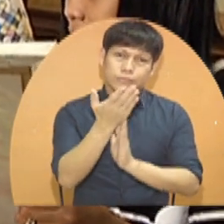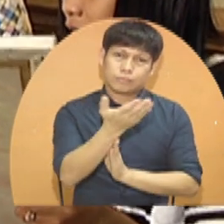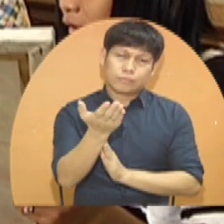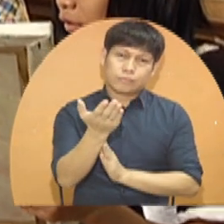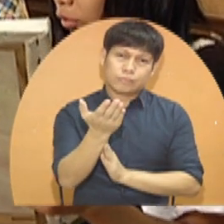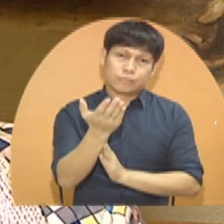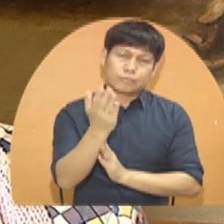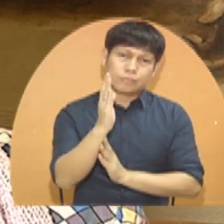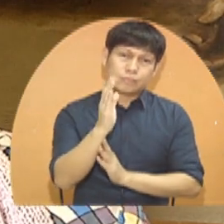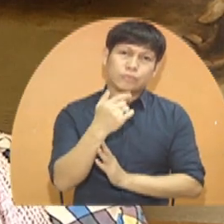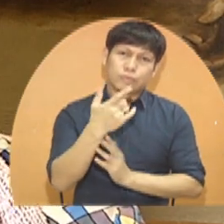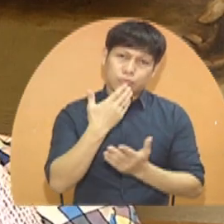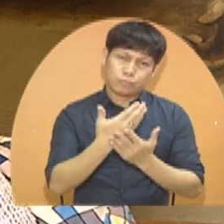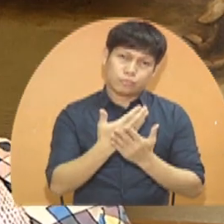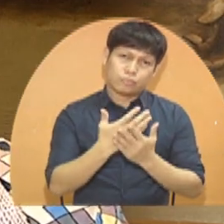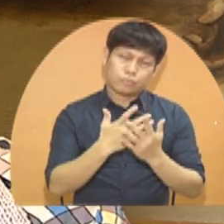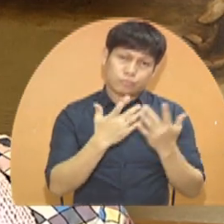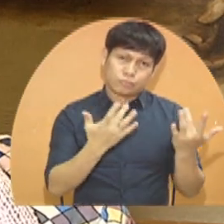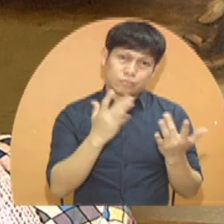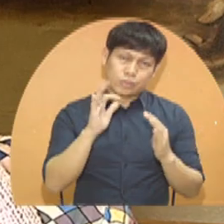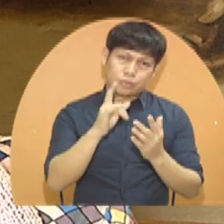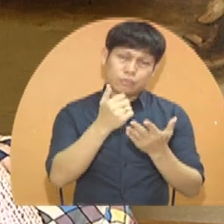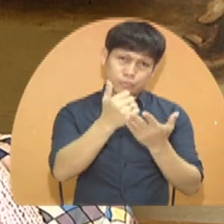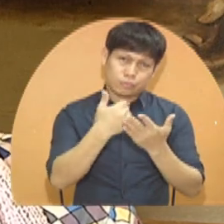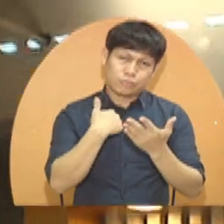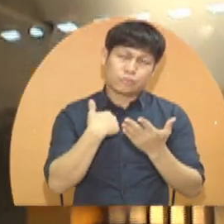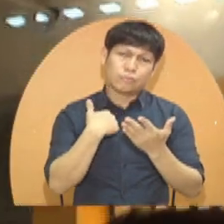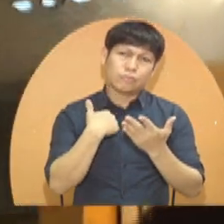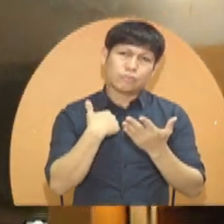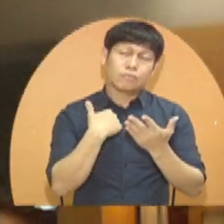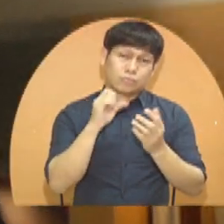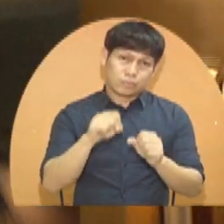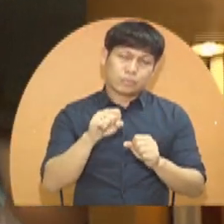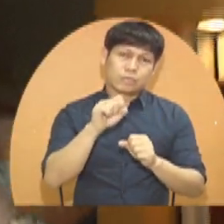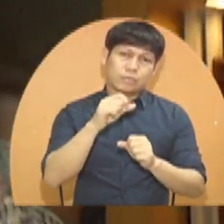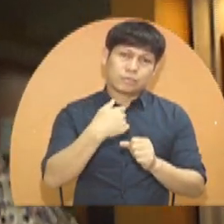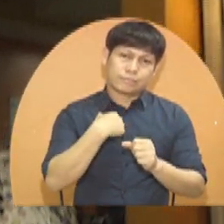Nananawagan po ako kung sino po yung may magandang kalooban. Humihingi po ako kahit konting donasyon lang po para